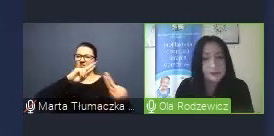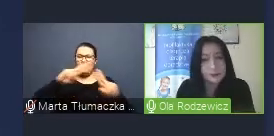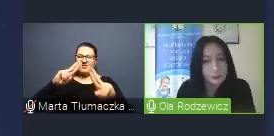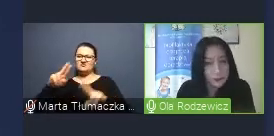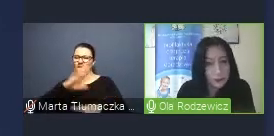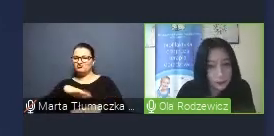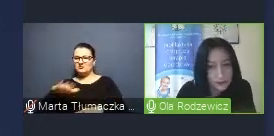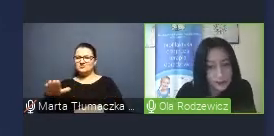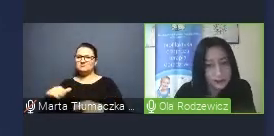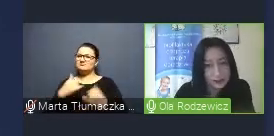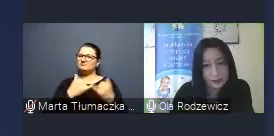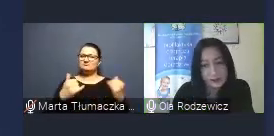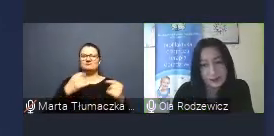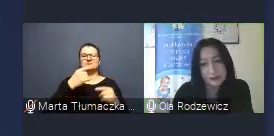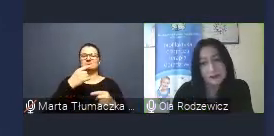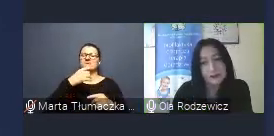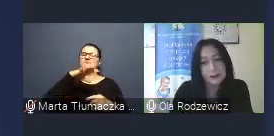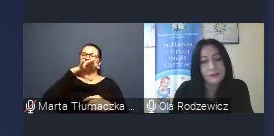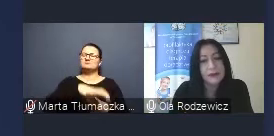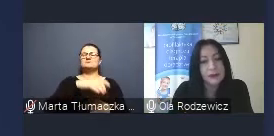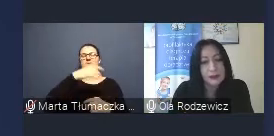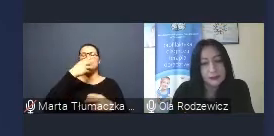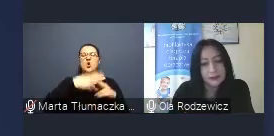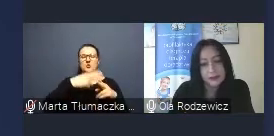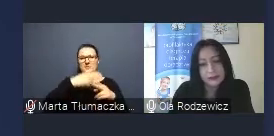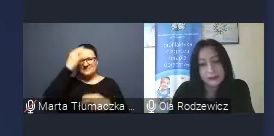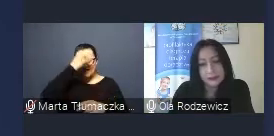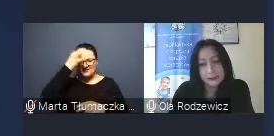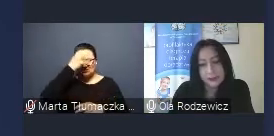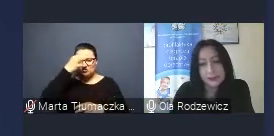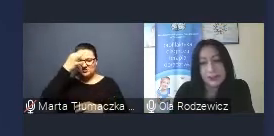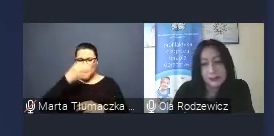z chorobami z grupy chorób psychiatrycznych.